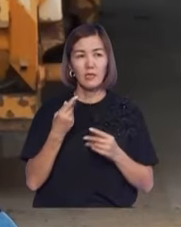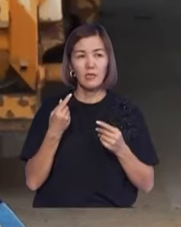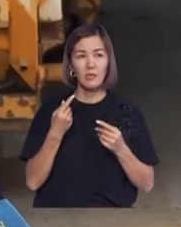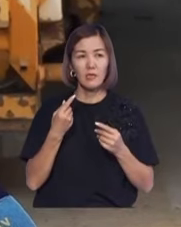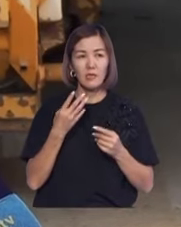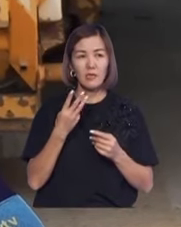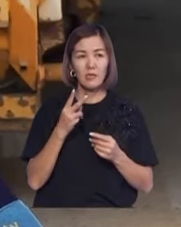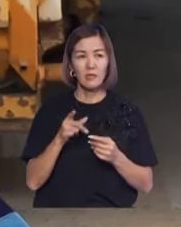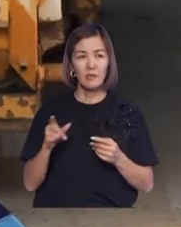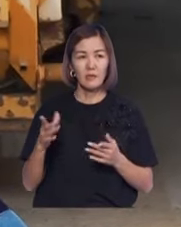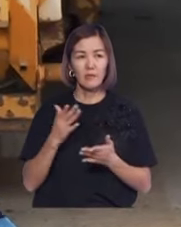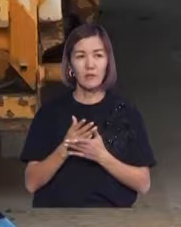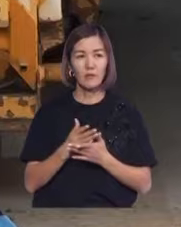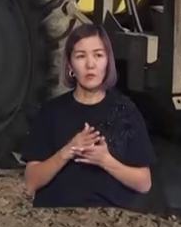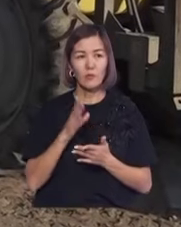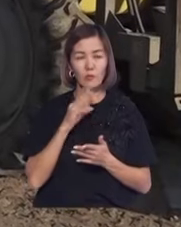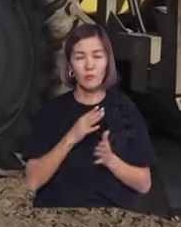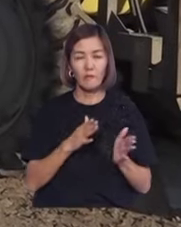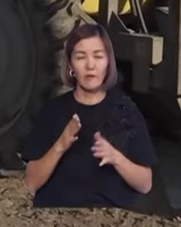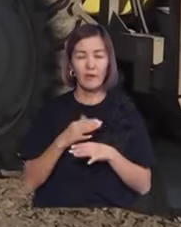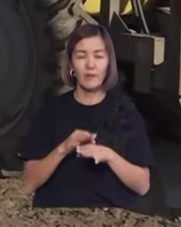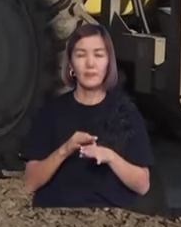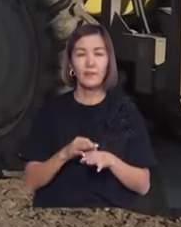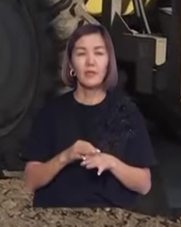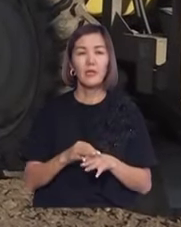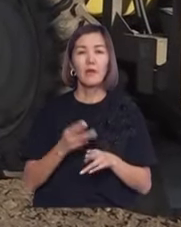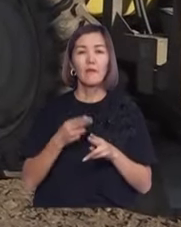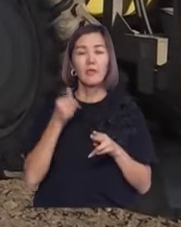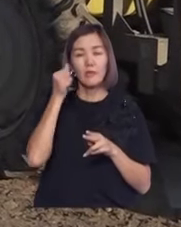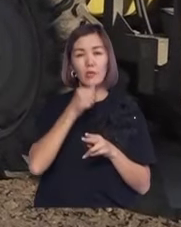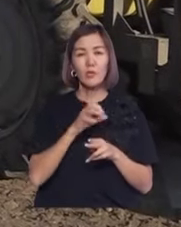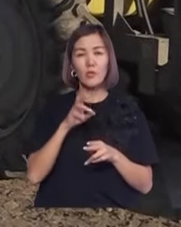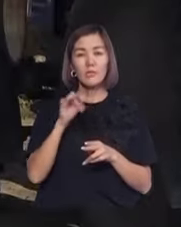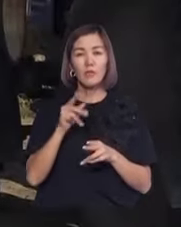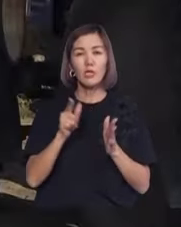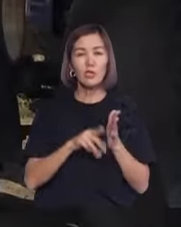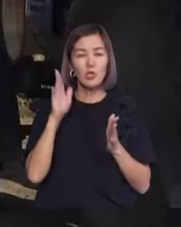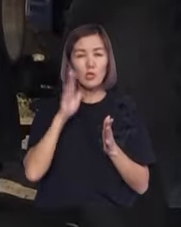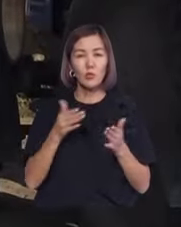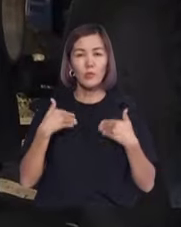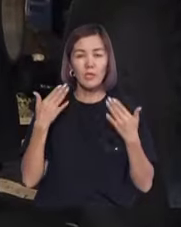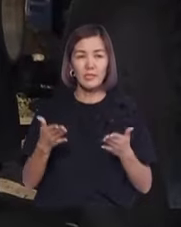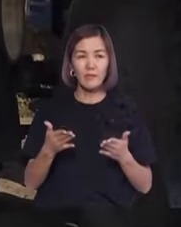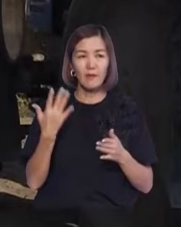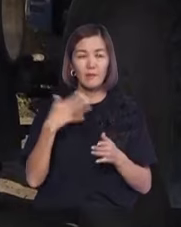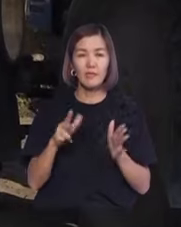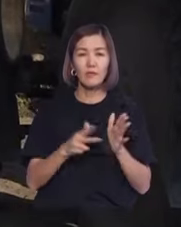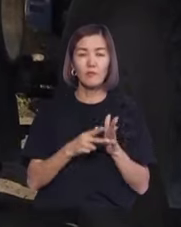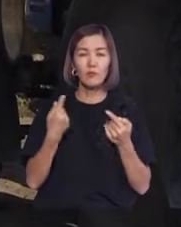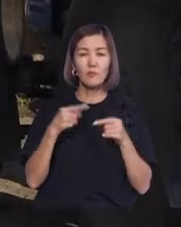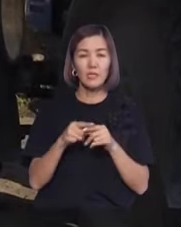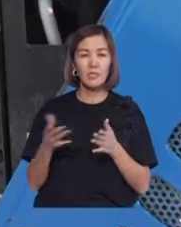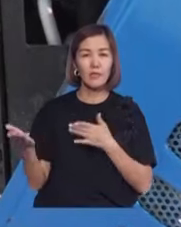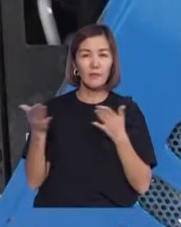механизатора по две единицы. Успеваем, понемногу делаем. С начала текущего года компания СПК ЖТСУ предоставила аграриям 58 единиц